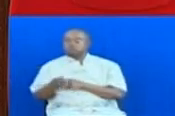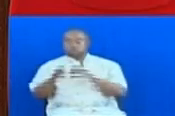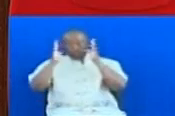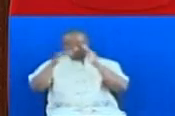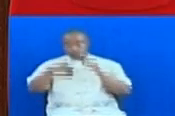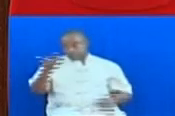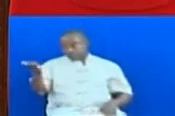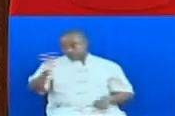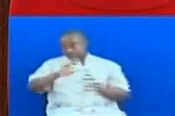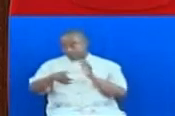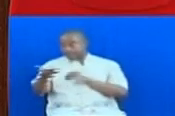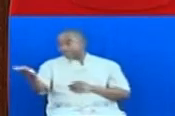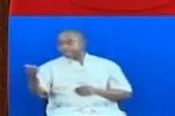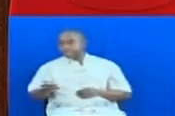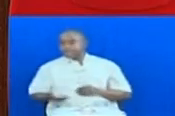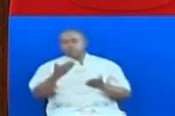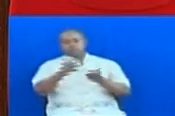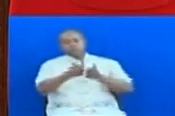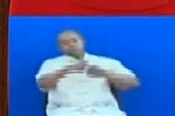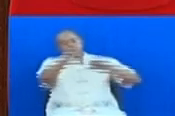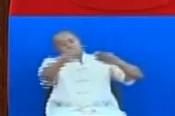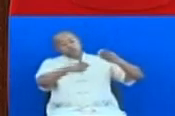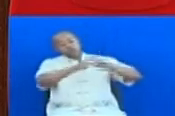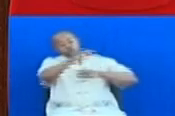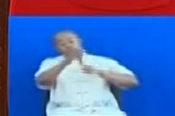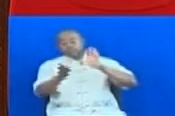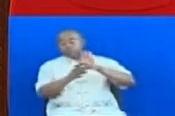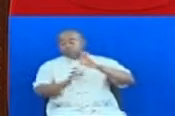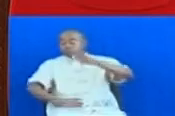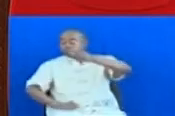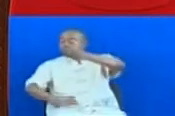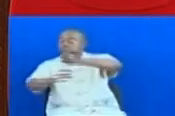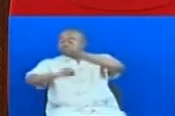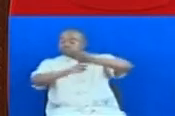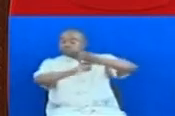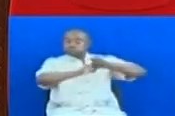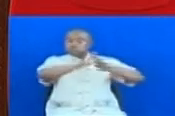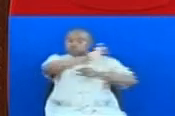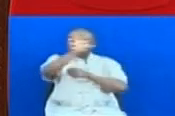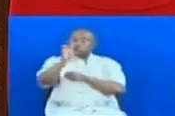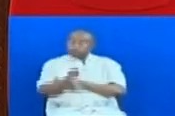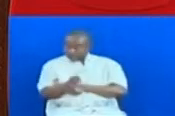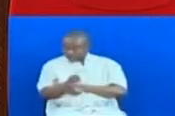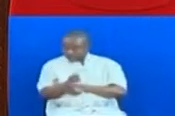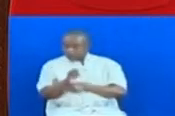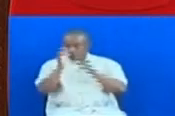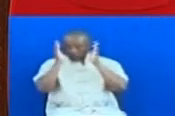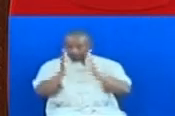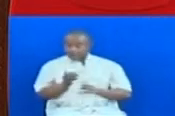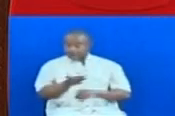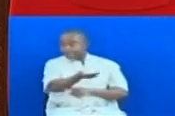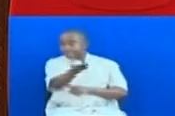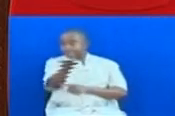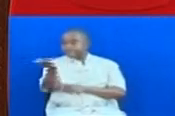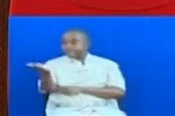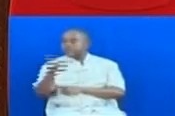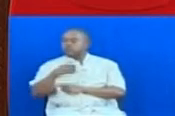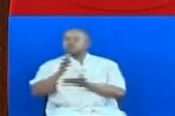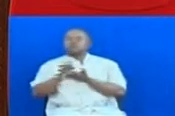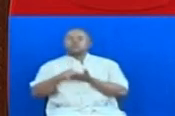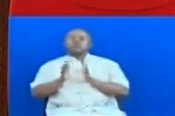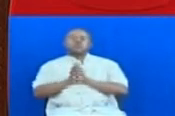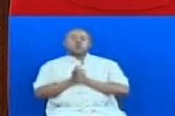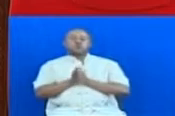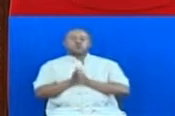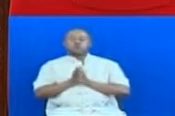Spika, mapendekezo yote yaliungwa mkono na wachangiaji wote waliojitokeza. Ninawashukuru sana,